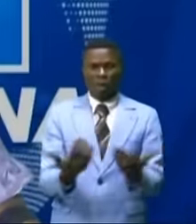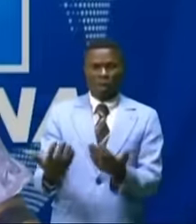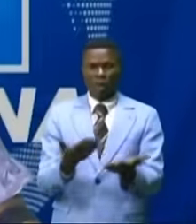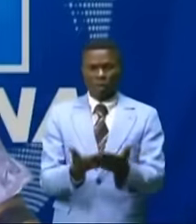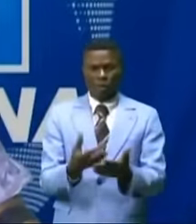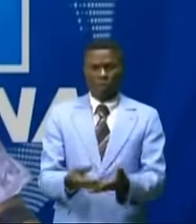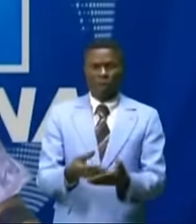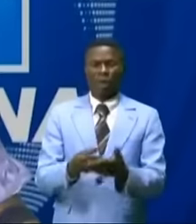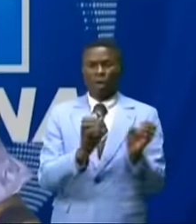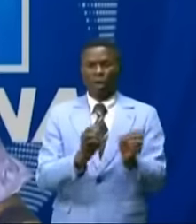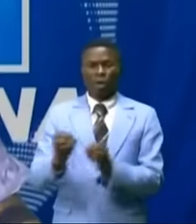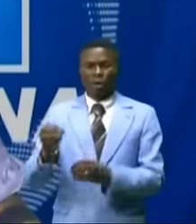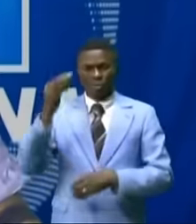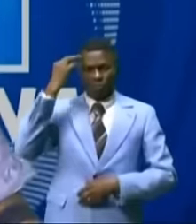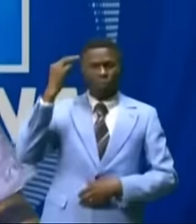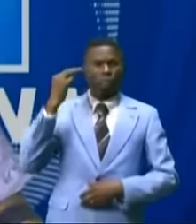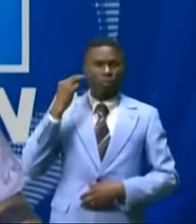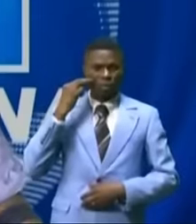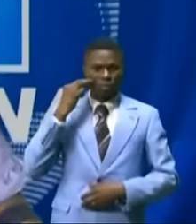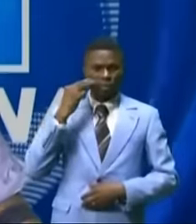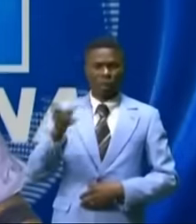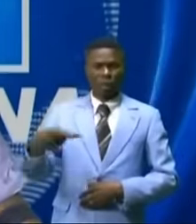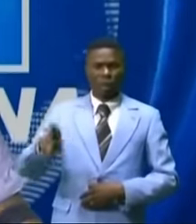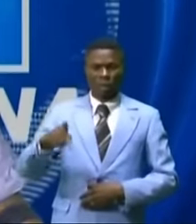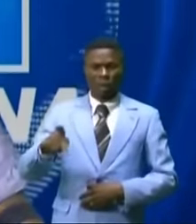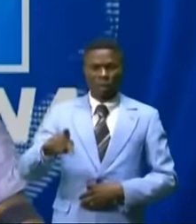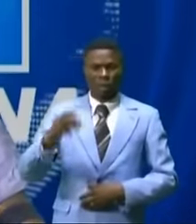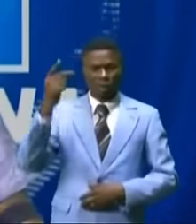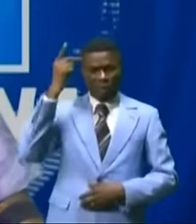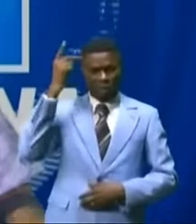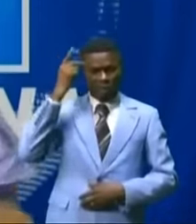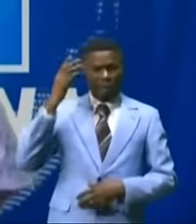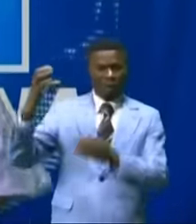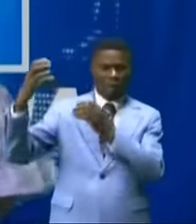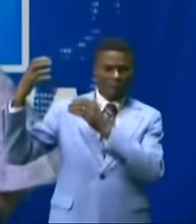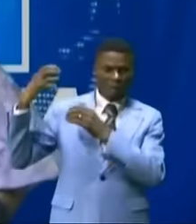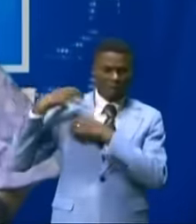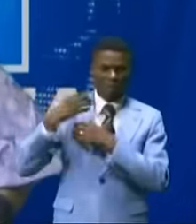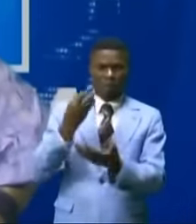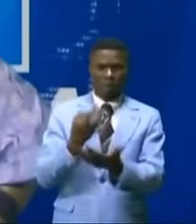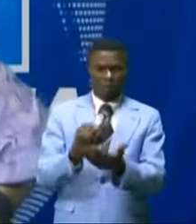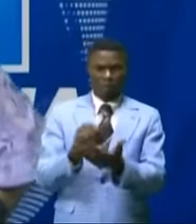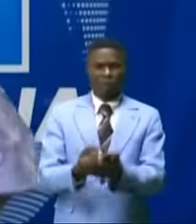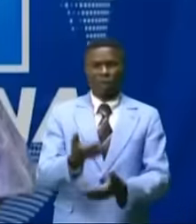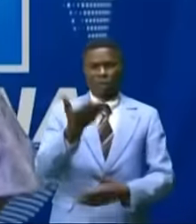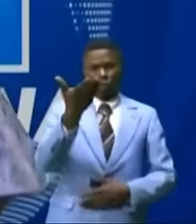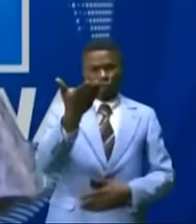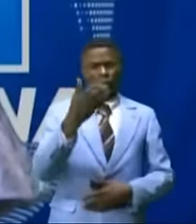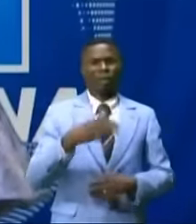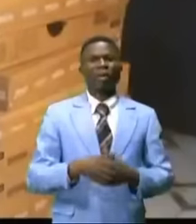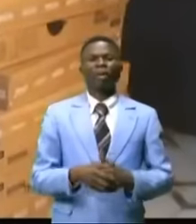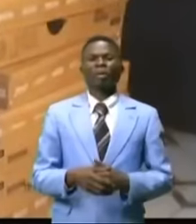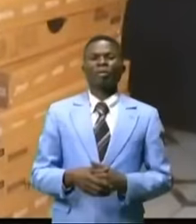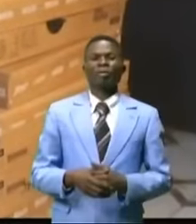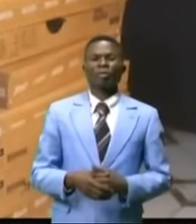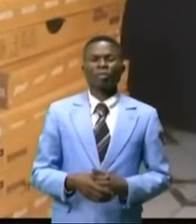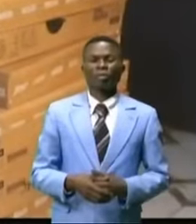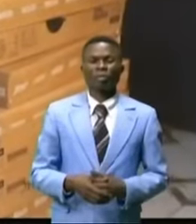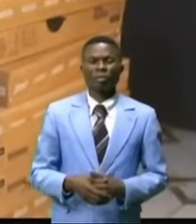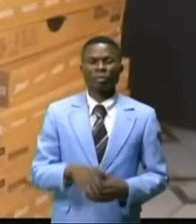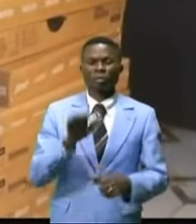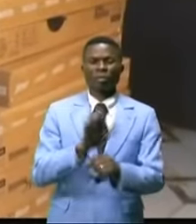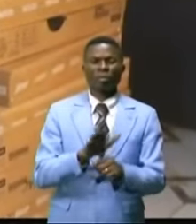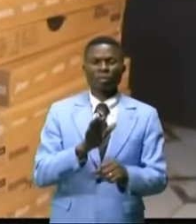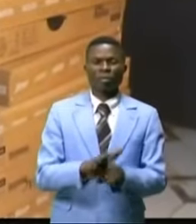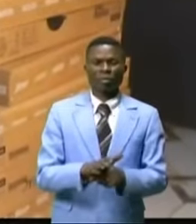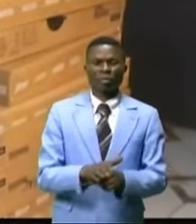a été présidée par le ministre provincial de Kinshasa en charge des finances, Rodi Panda. C'est un lot